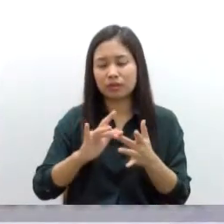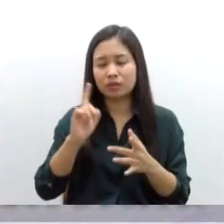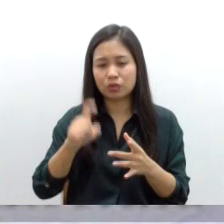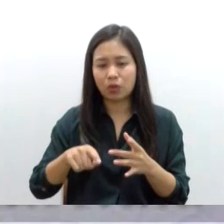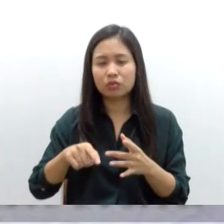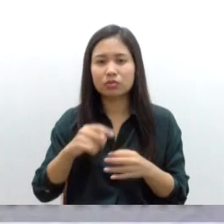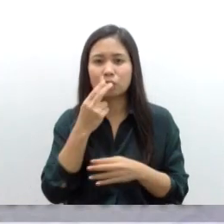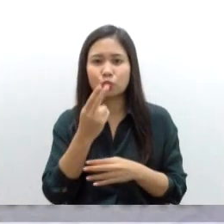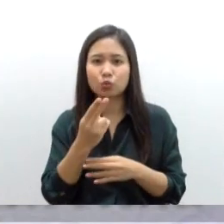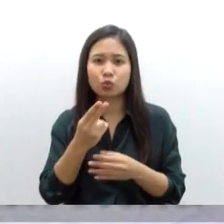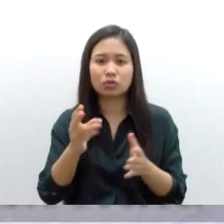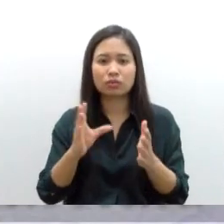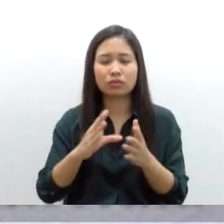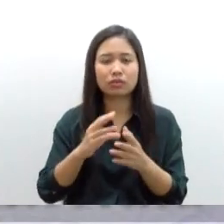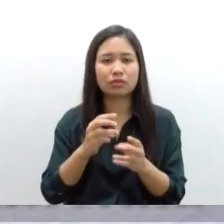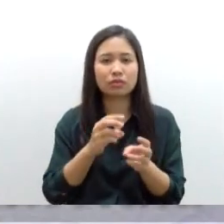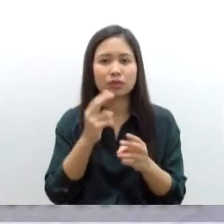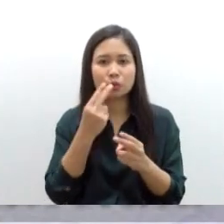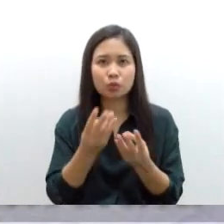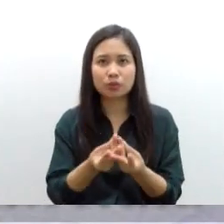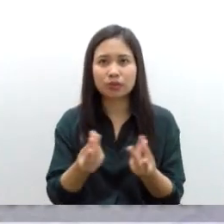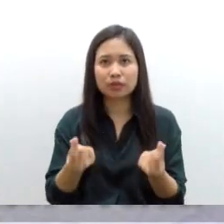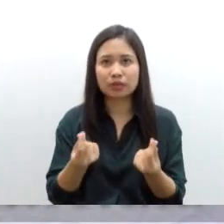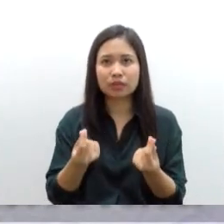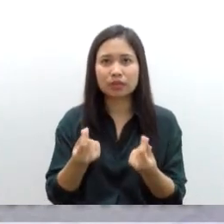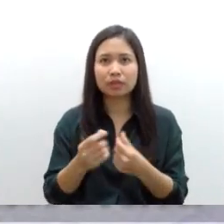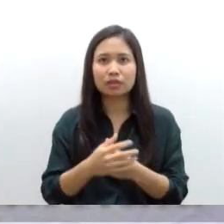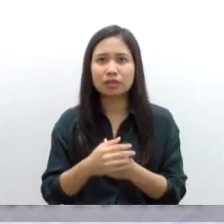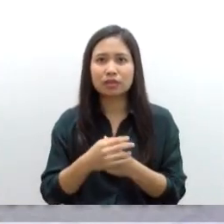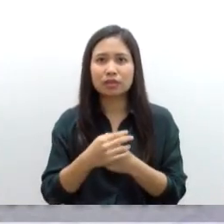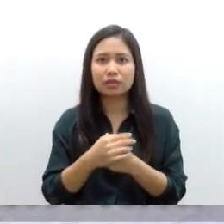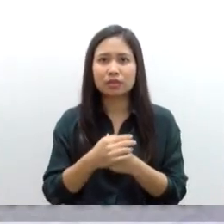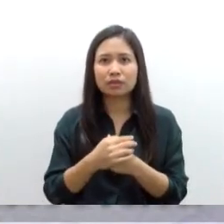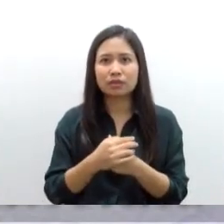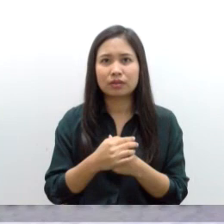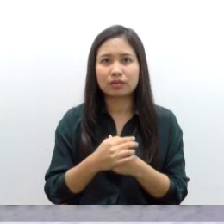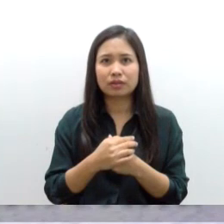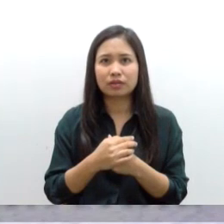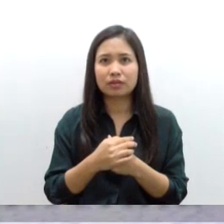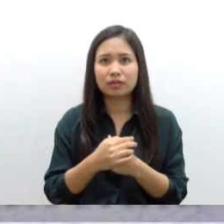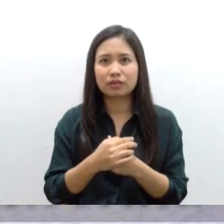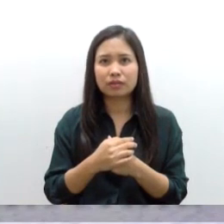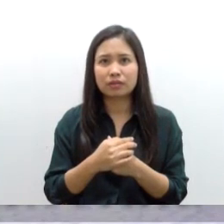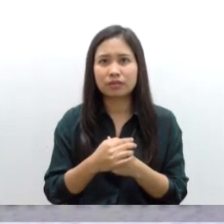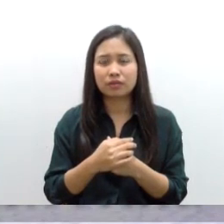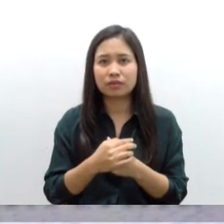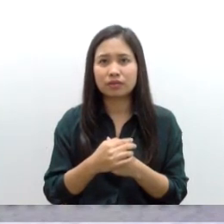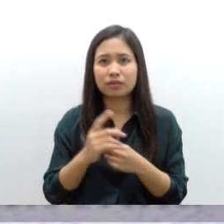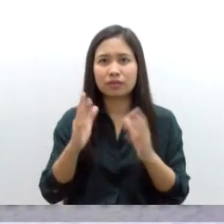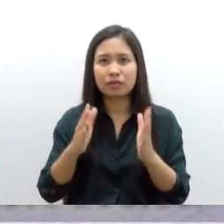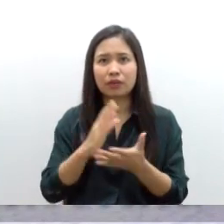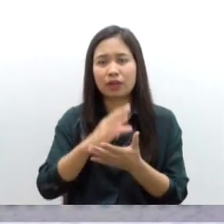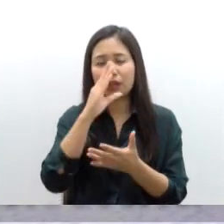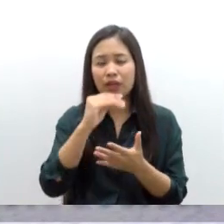ราะว่ายิ่งอยู่ใน YouTube เยอะๆเนี่ยมันก็คนดูเยอะมันก็หมายความว่าก็จะเห็นอะไรบางอย่างแทนเราที่เราจะพูดอยู่